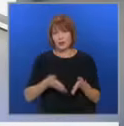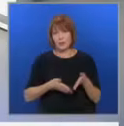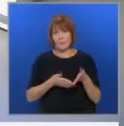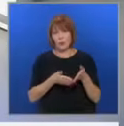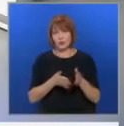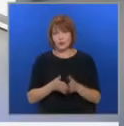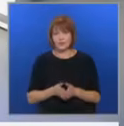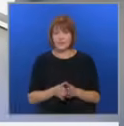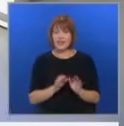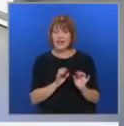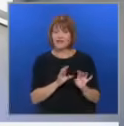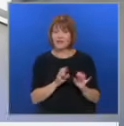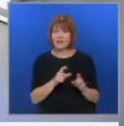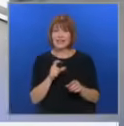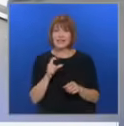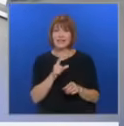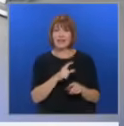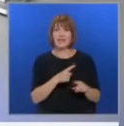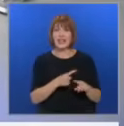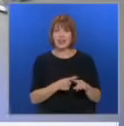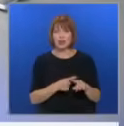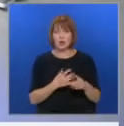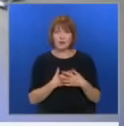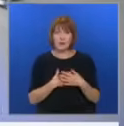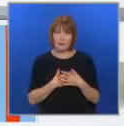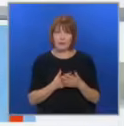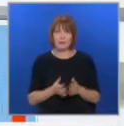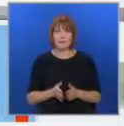помощ. Информация на Станислава Христозова. Благодарим ти.